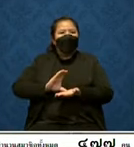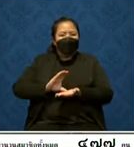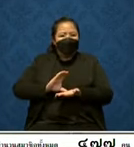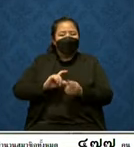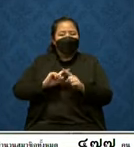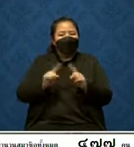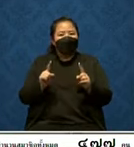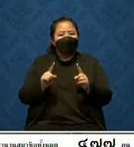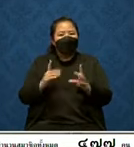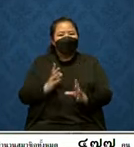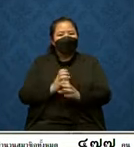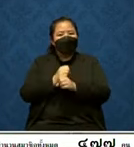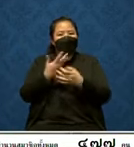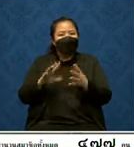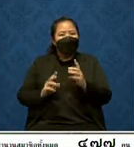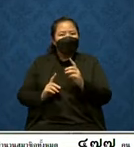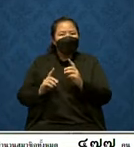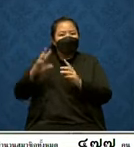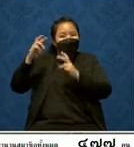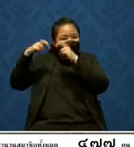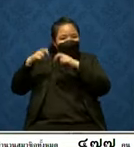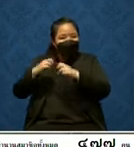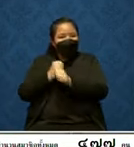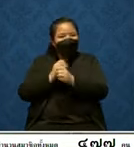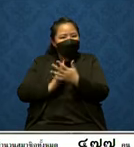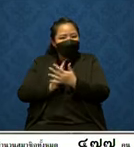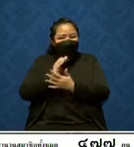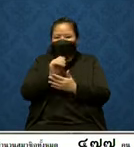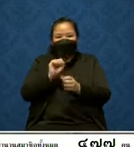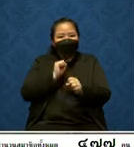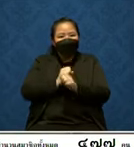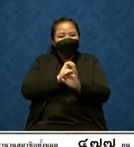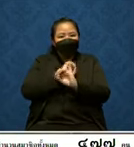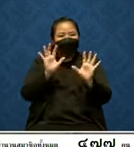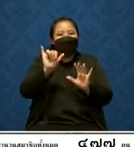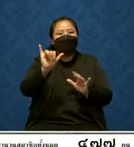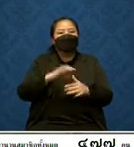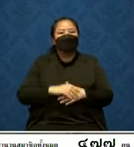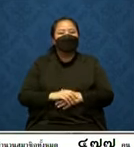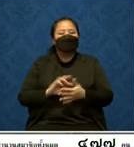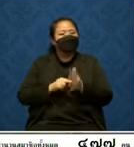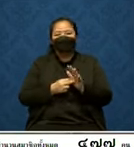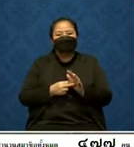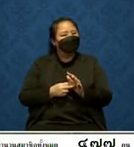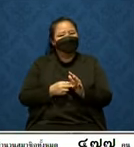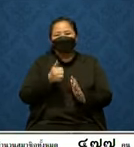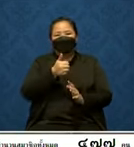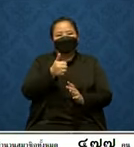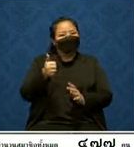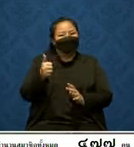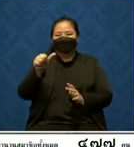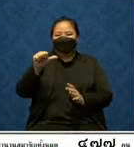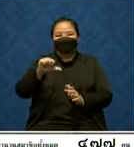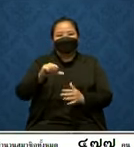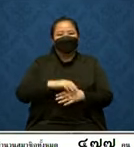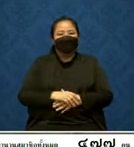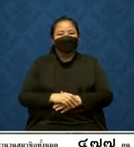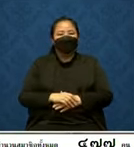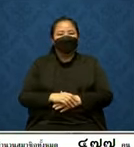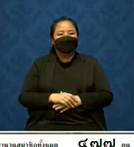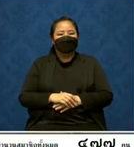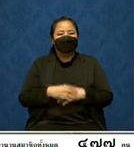ลสำเร็จในการวิจัยกลับไม่ปรากฏเป็นรูปธรรมชัดเจนพูดง่ายๆคือไม่คุ้มค่านะครับสถาบันป้